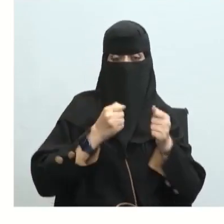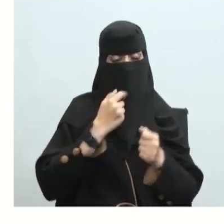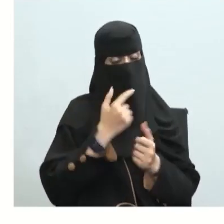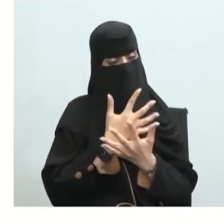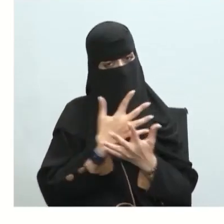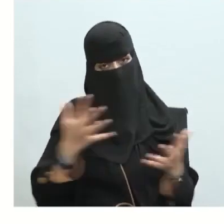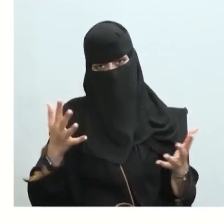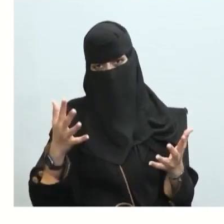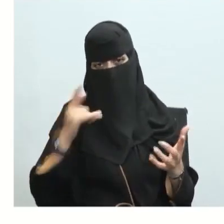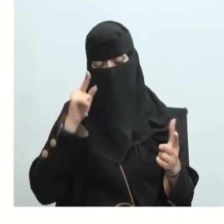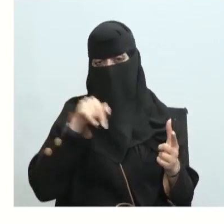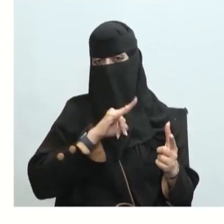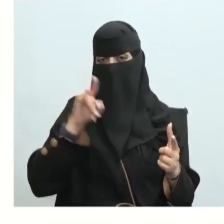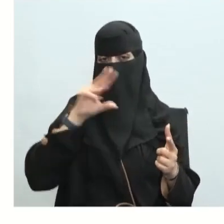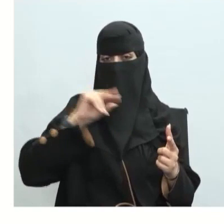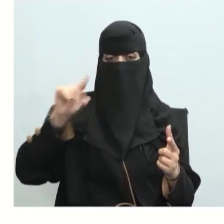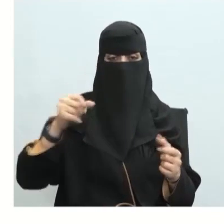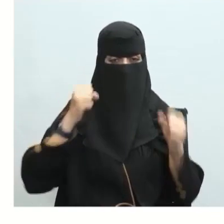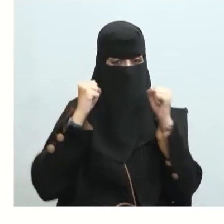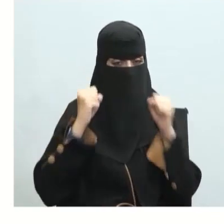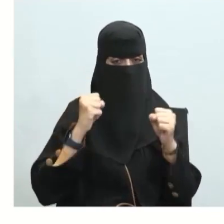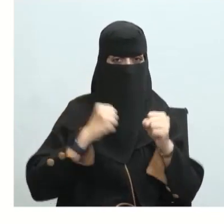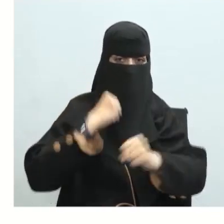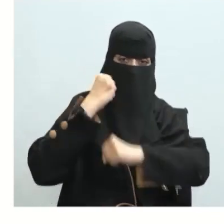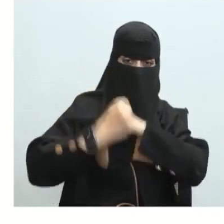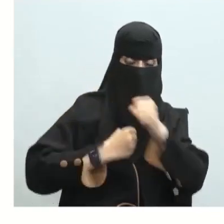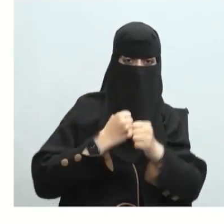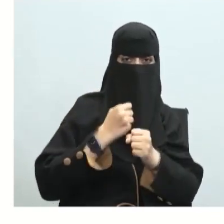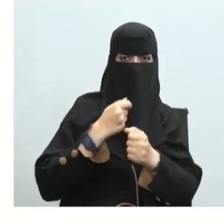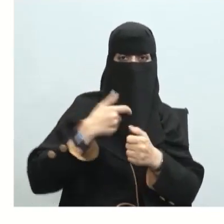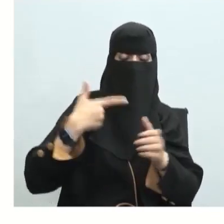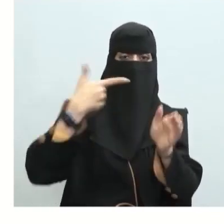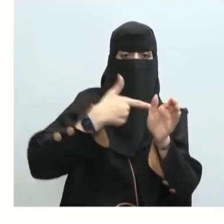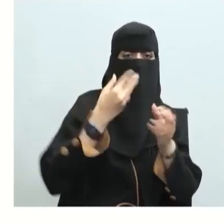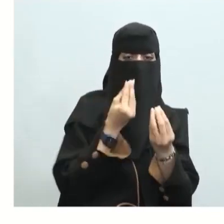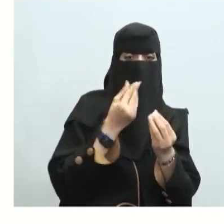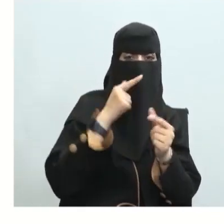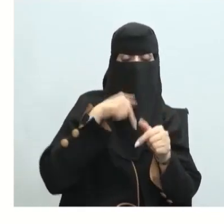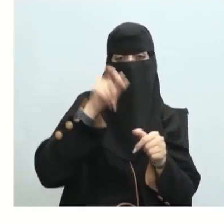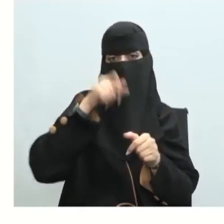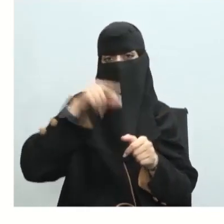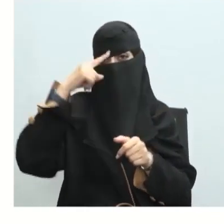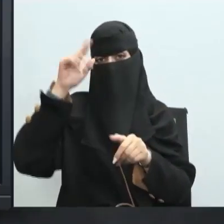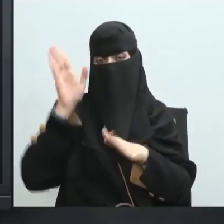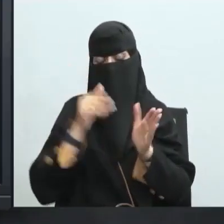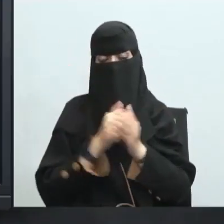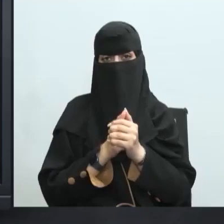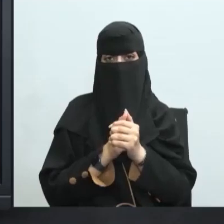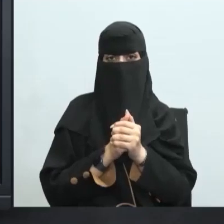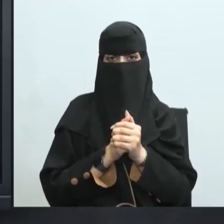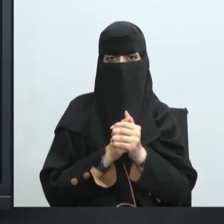كثيره ولم اجد مثلها قويه وعمليه واقتصاديه واحدهم مثلا اعطيك مثال مثلا تقول